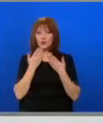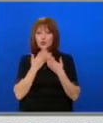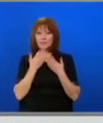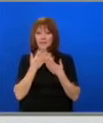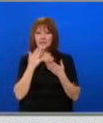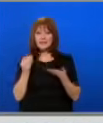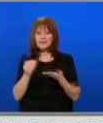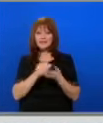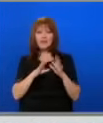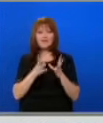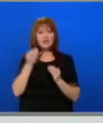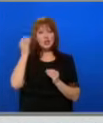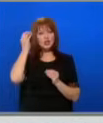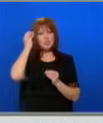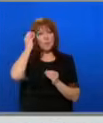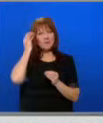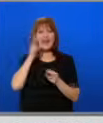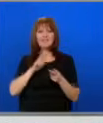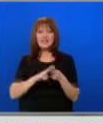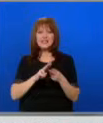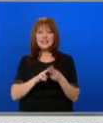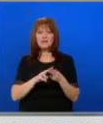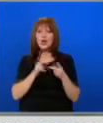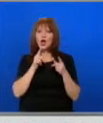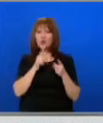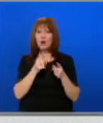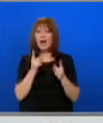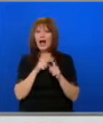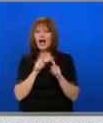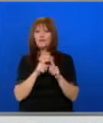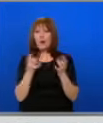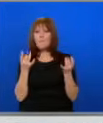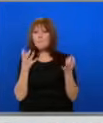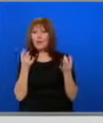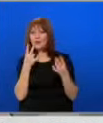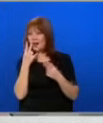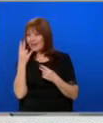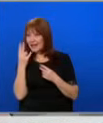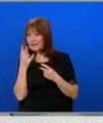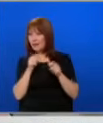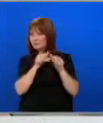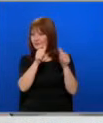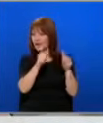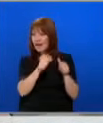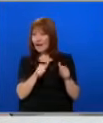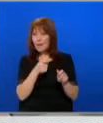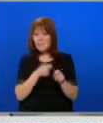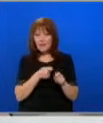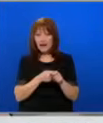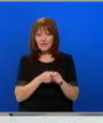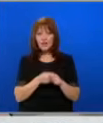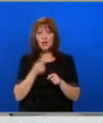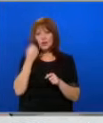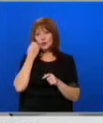събрани всичките спомени за Бай Васил. Тогава той е модел на Пейо Коев и съучениците му в Художествената гимназия. Той беше много добър модел,